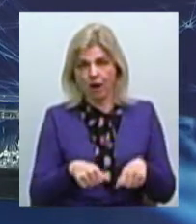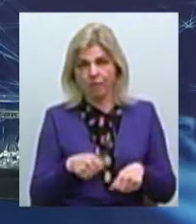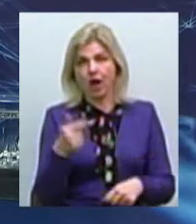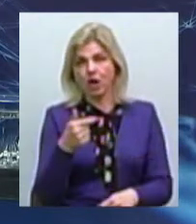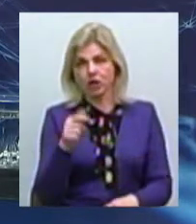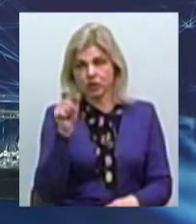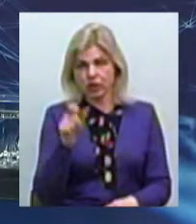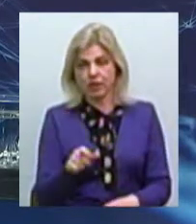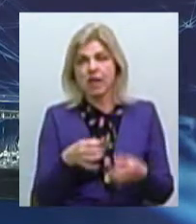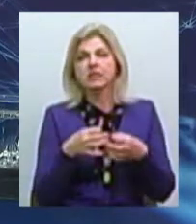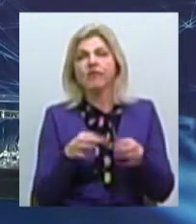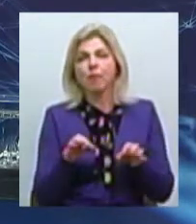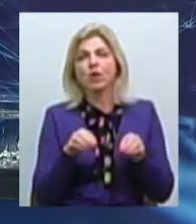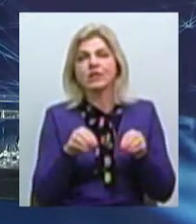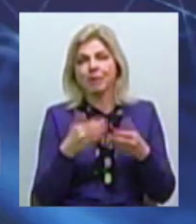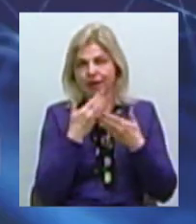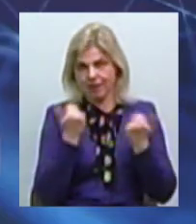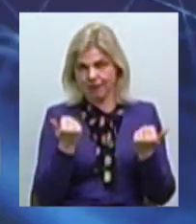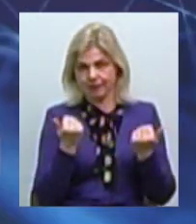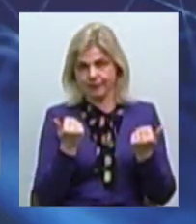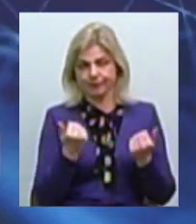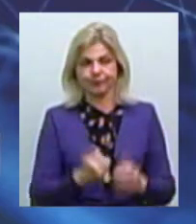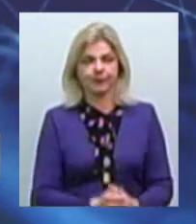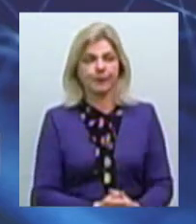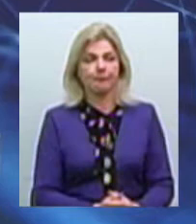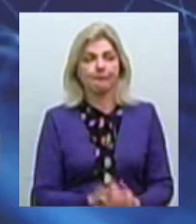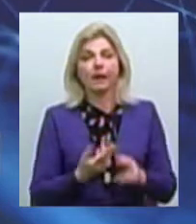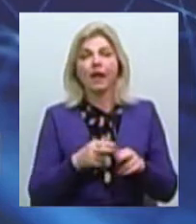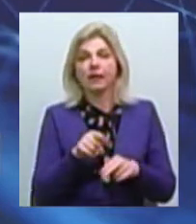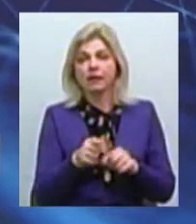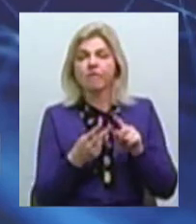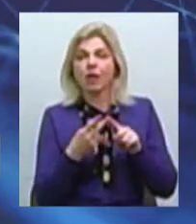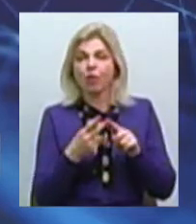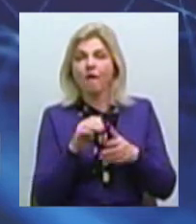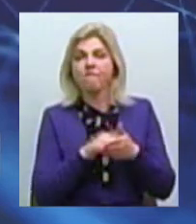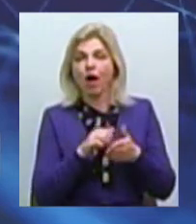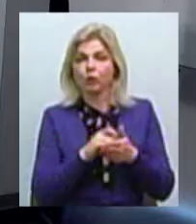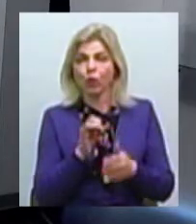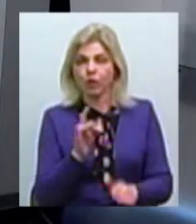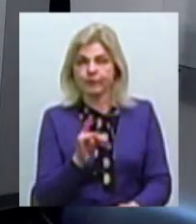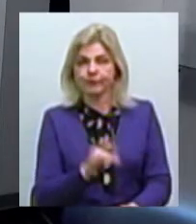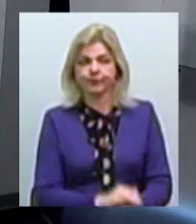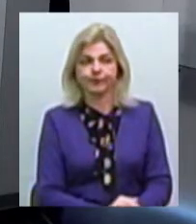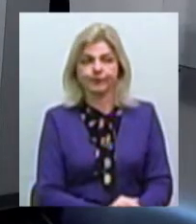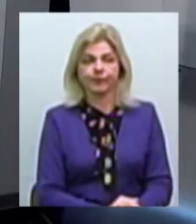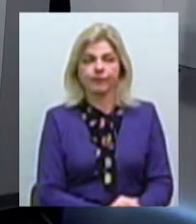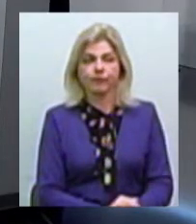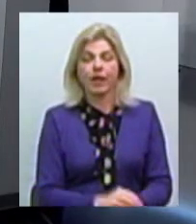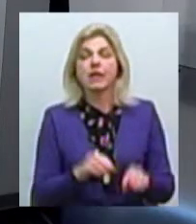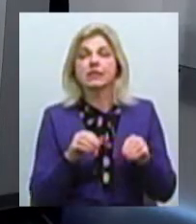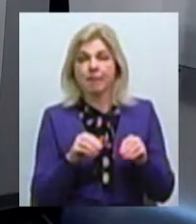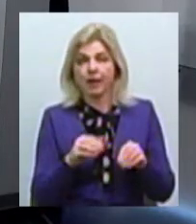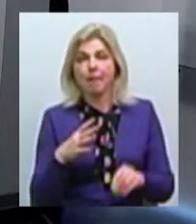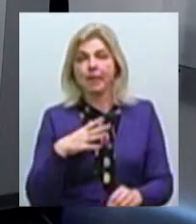свободной земли нет это сегодня его зина как раз второй фактор то есть земли было